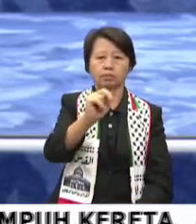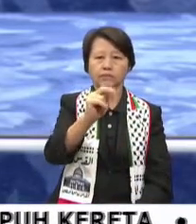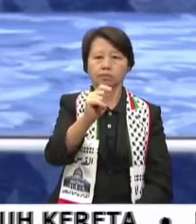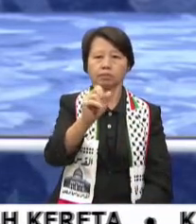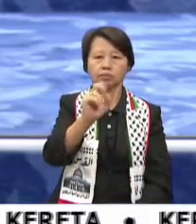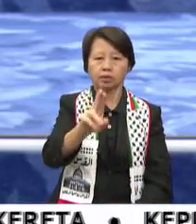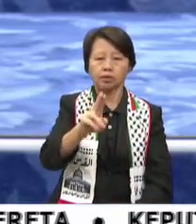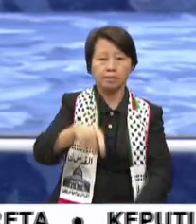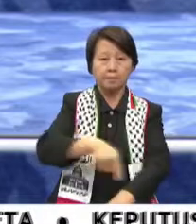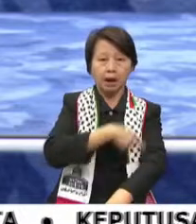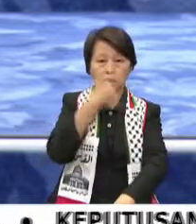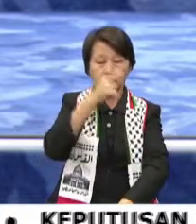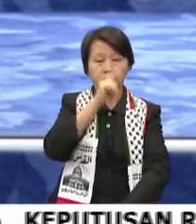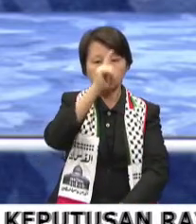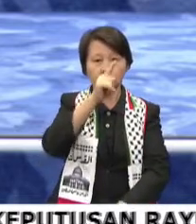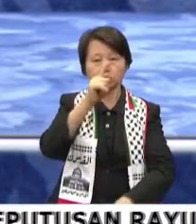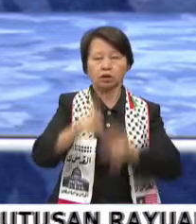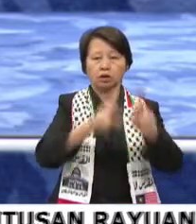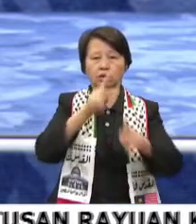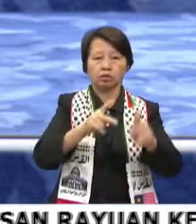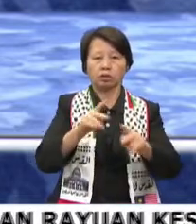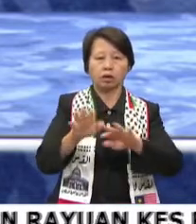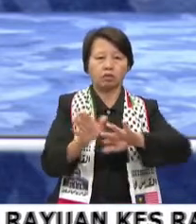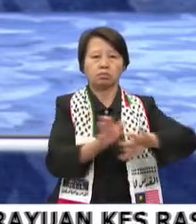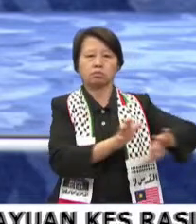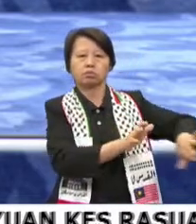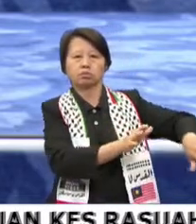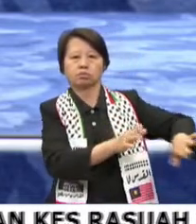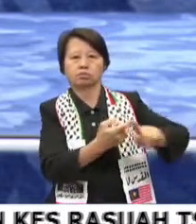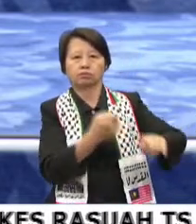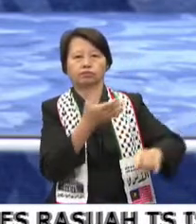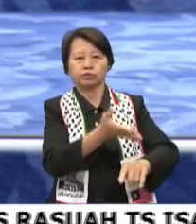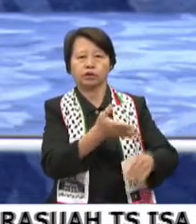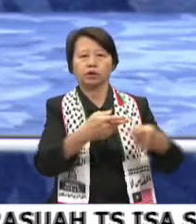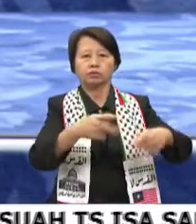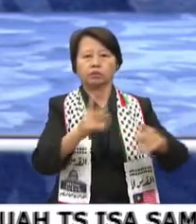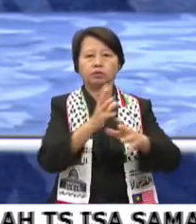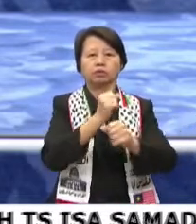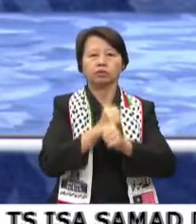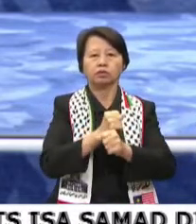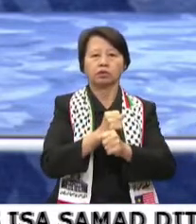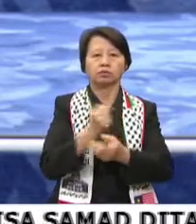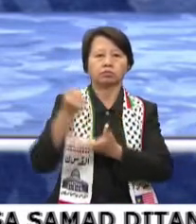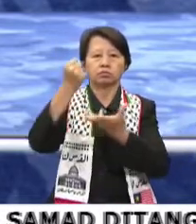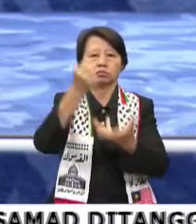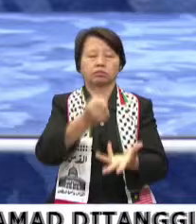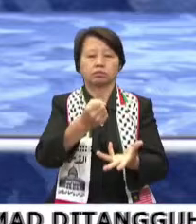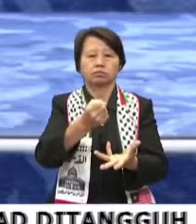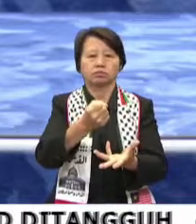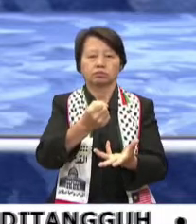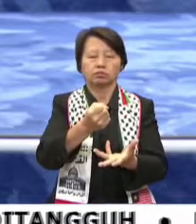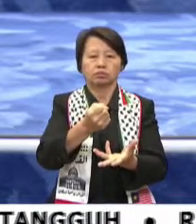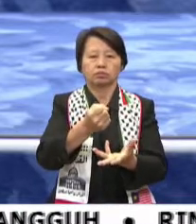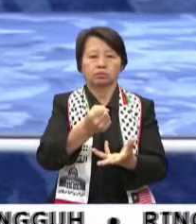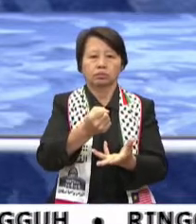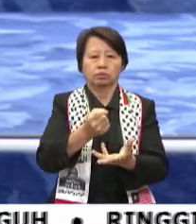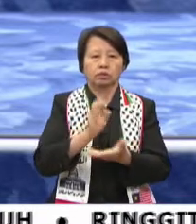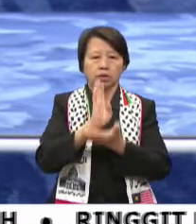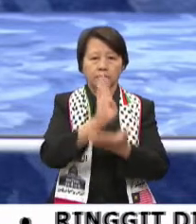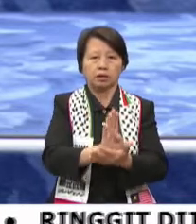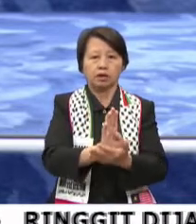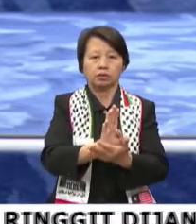untuk memastikan orang-orang yang tersisih daripada peluang mendapat peruntukan